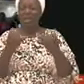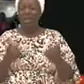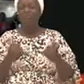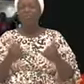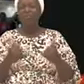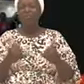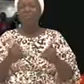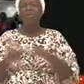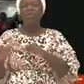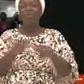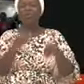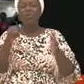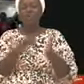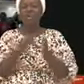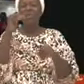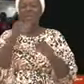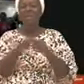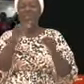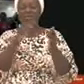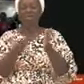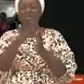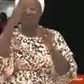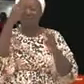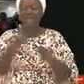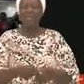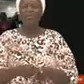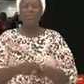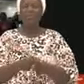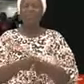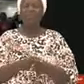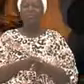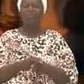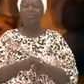fait le au nom de jésus